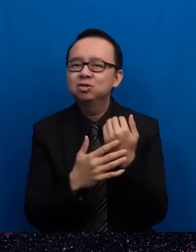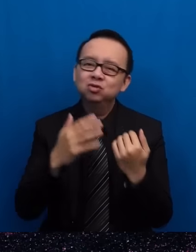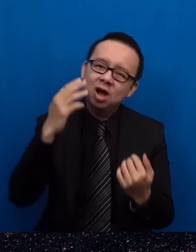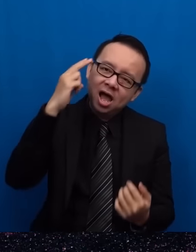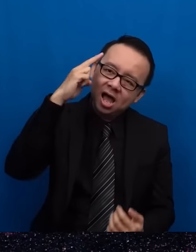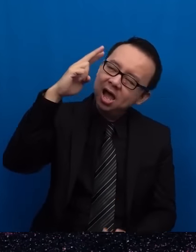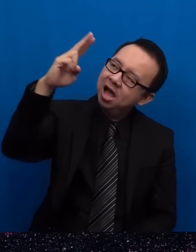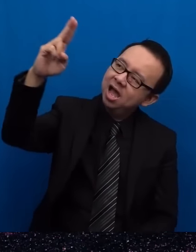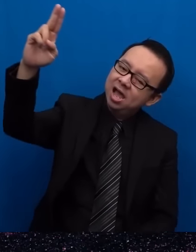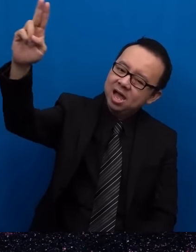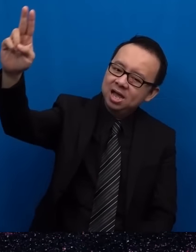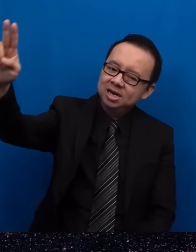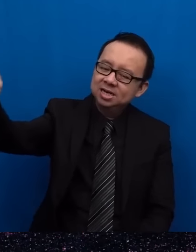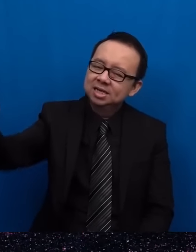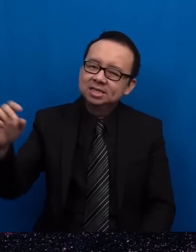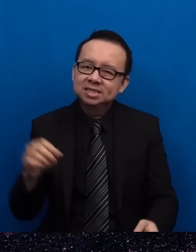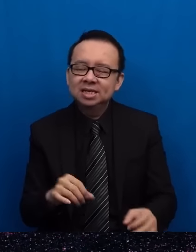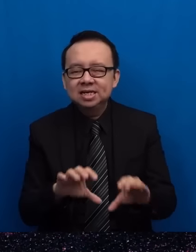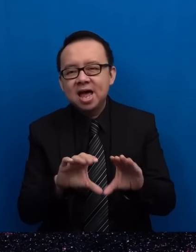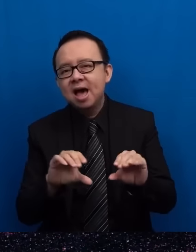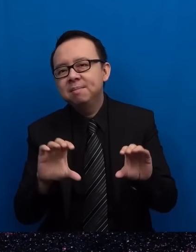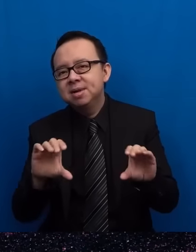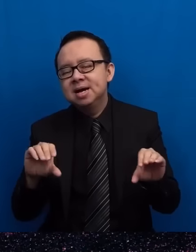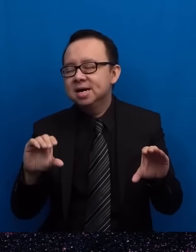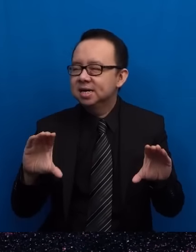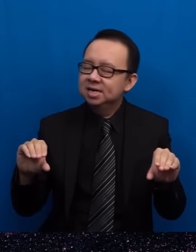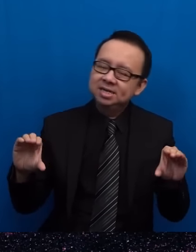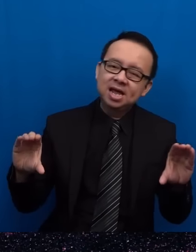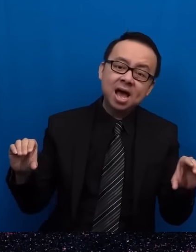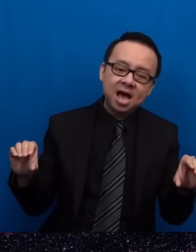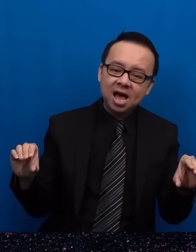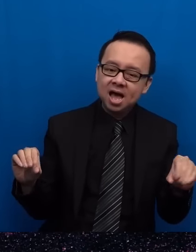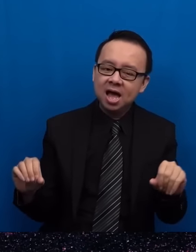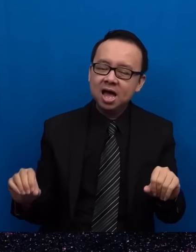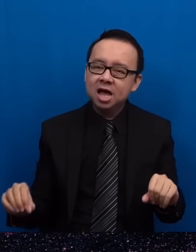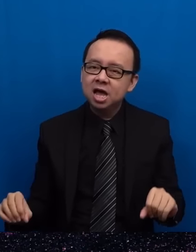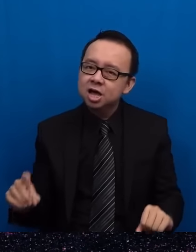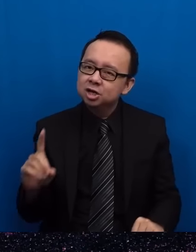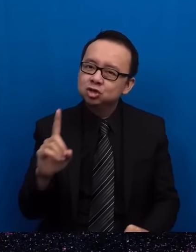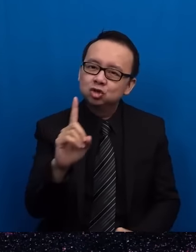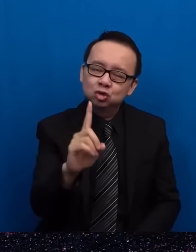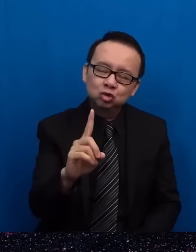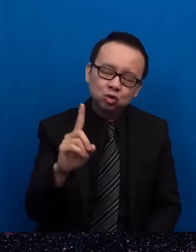Tangan Tuhan sedang merendah